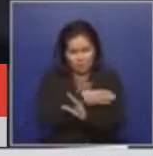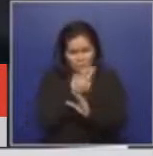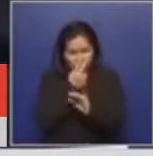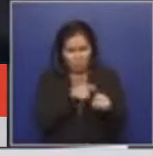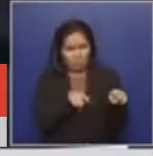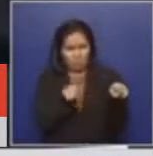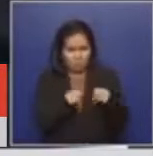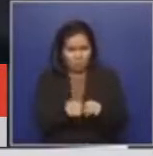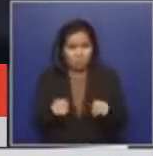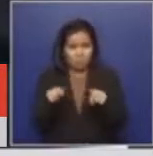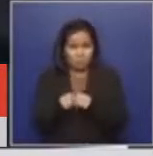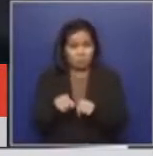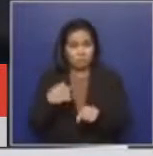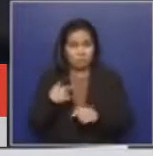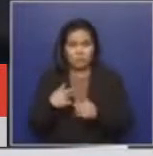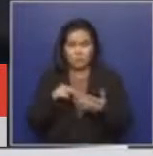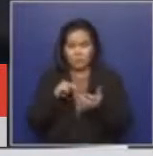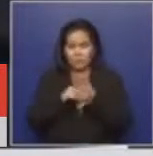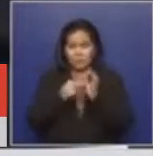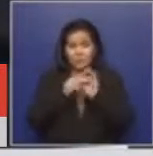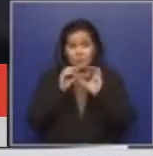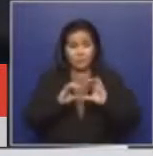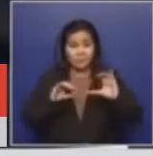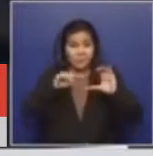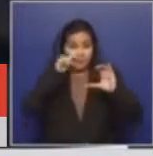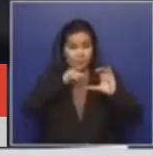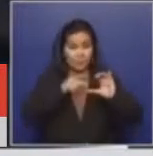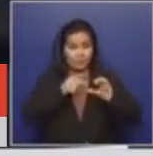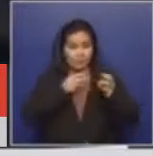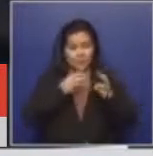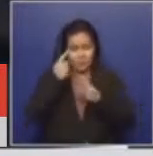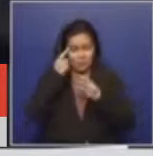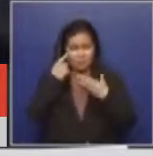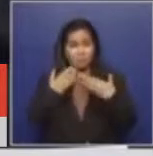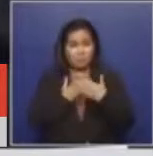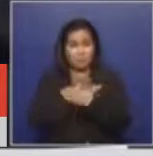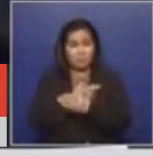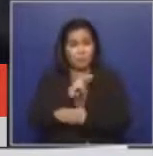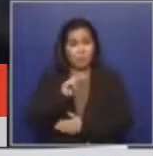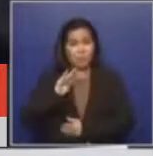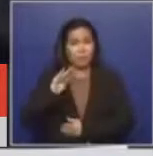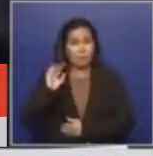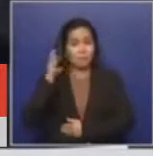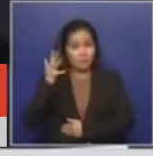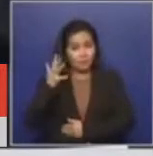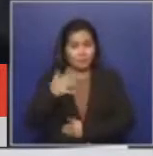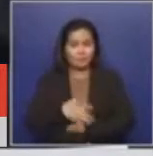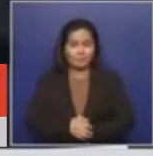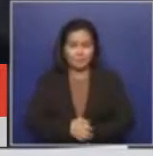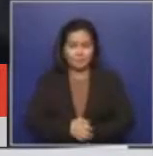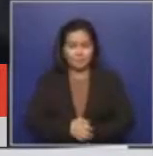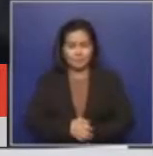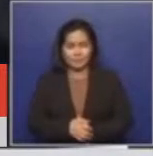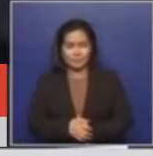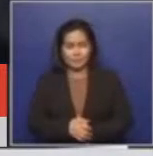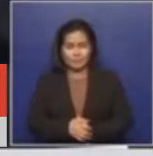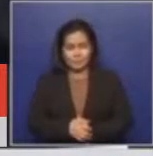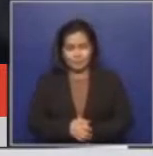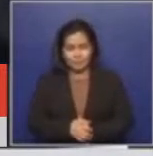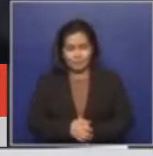ลว่ารัฐบาลไม่ได้เปลี่ยน mindset ไม่ได้เปลี่ยนระบบของวิธีการงบประมาณเพื่อจะทำให้เ